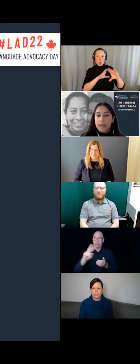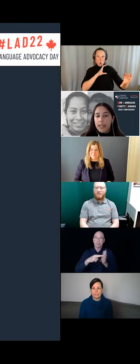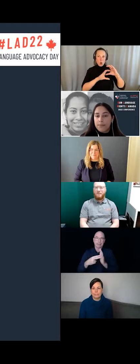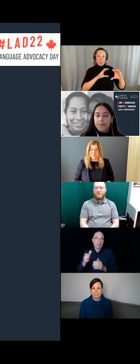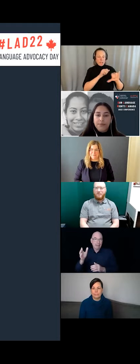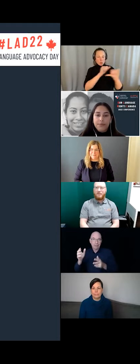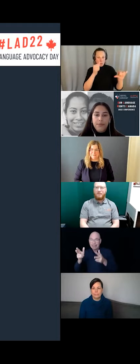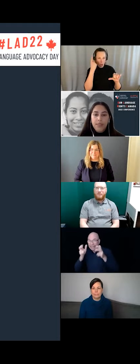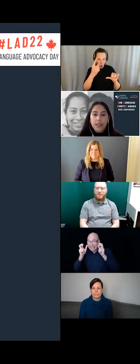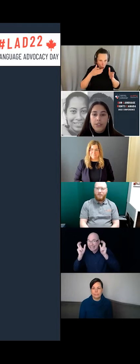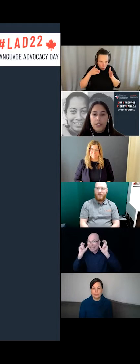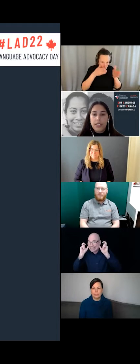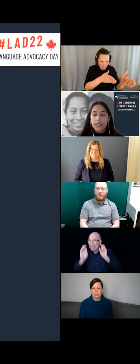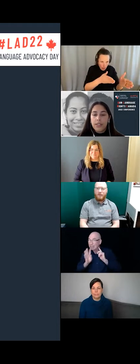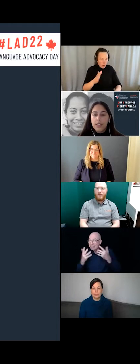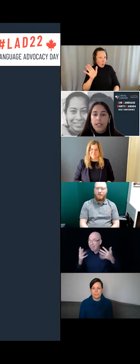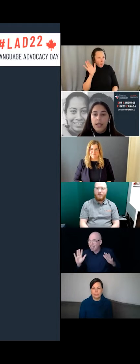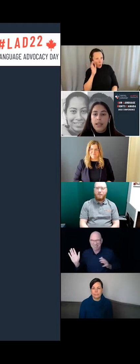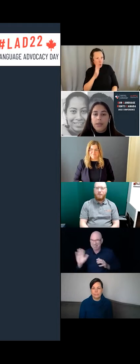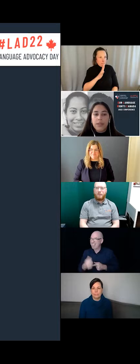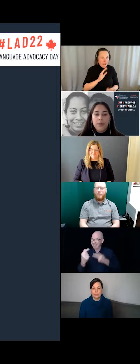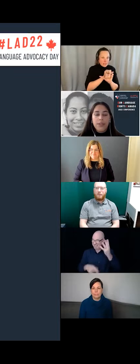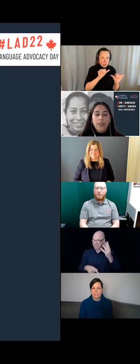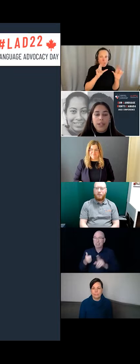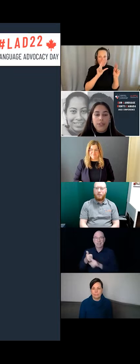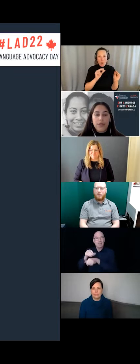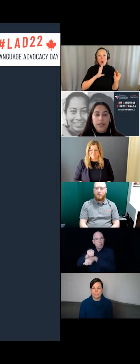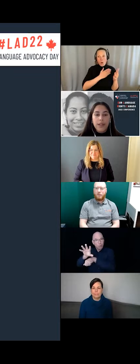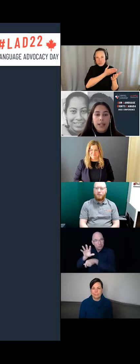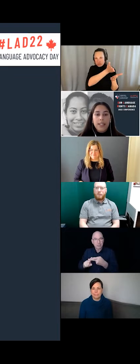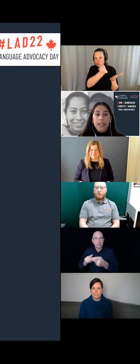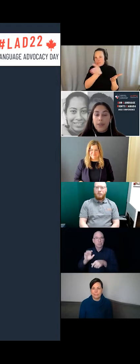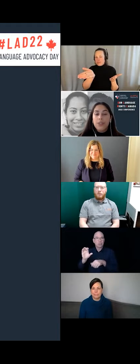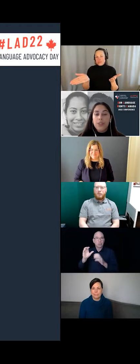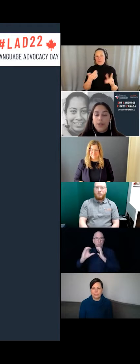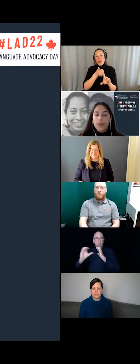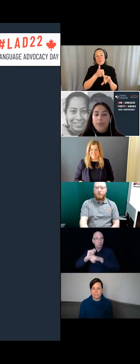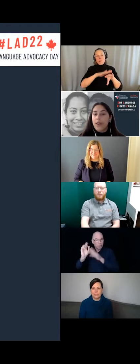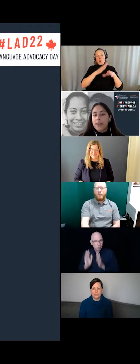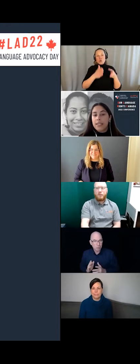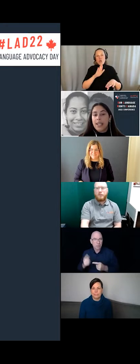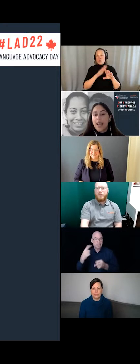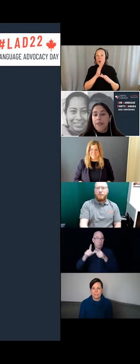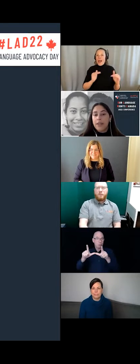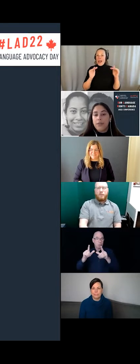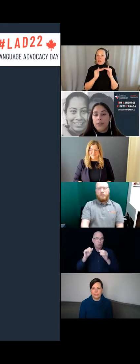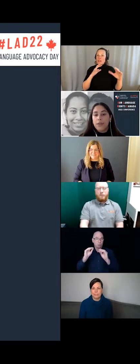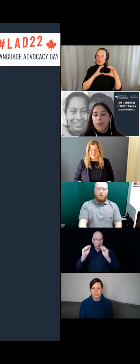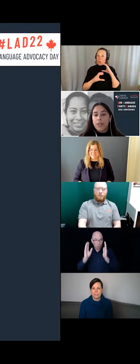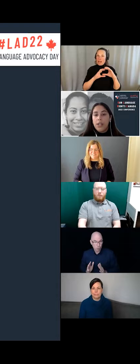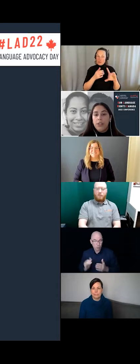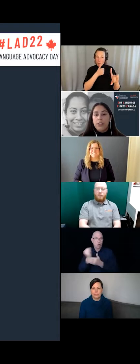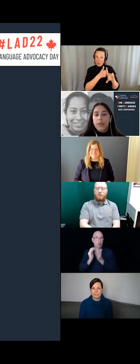cette communication n'est pas d'un seul chemin et que ce n'est pas toujours d'écouter et de parler. Consultante inclusive,